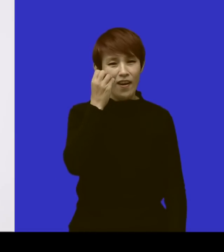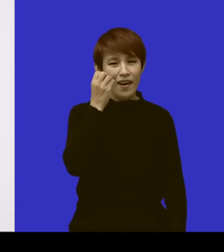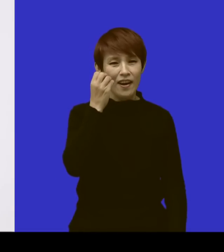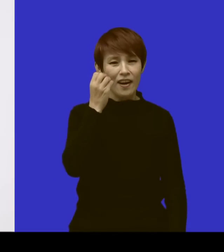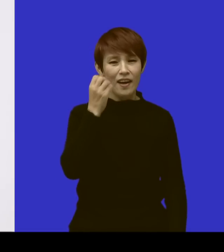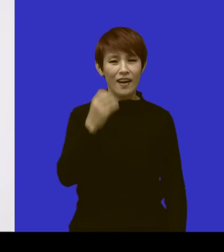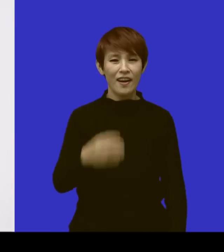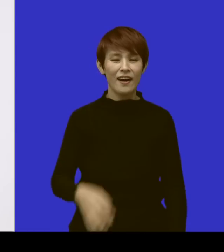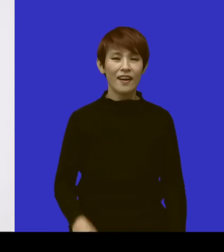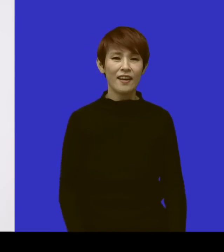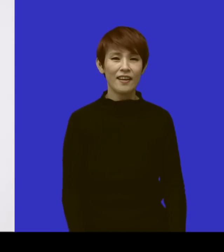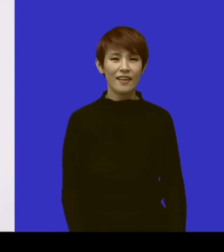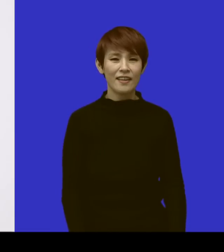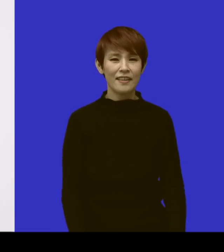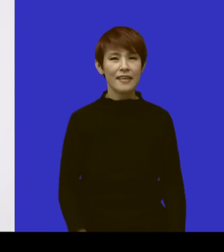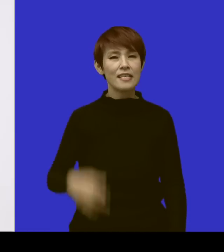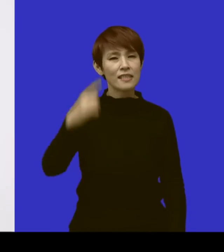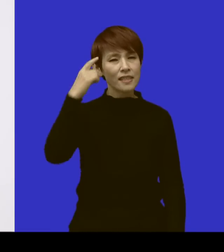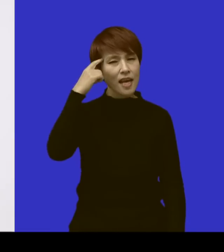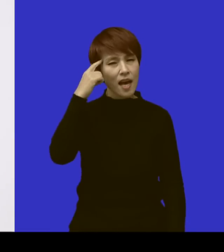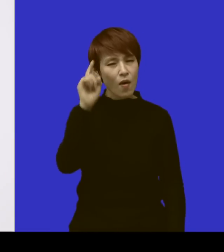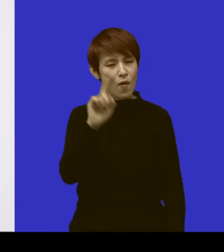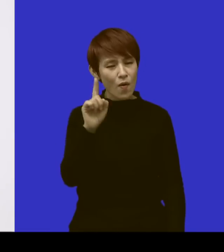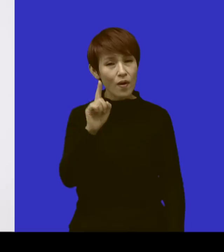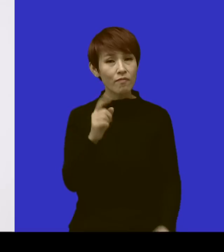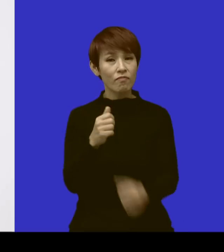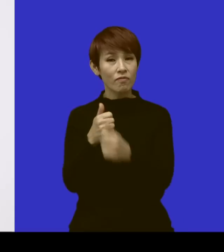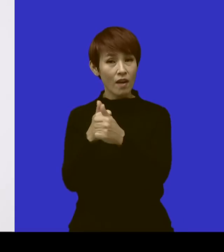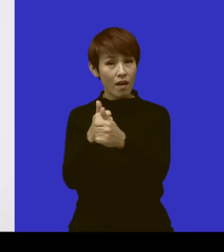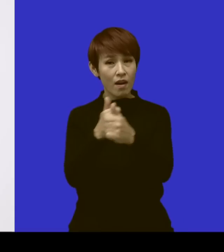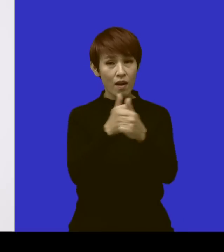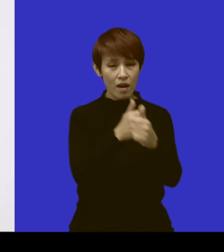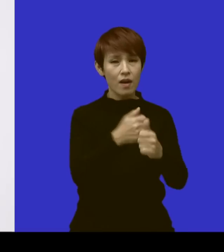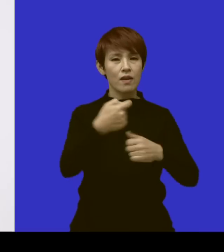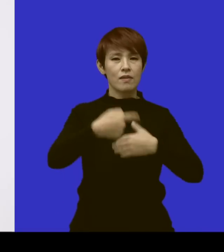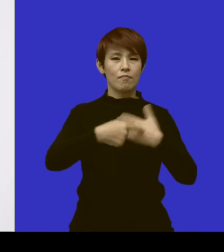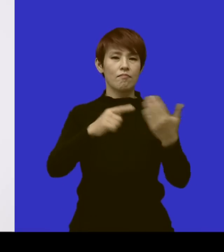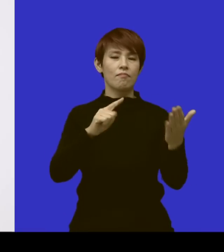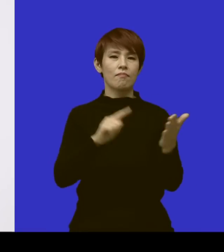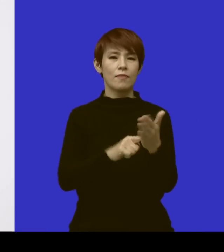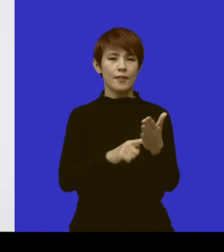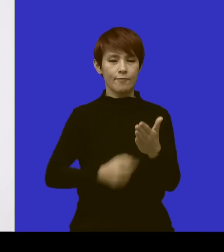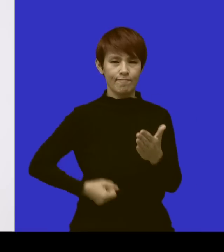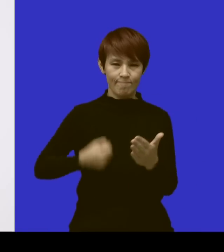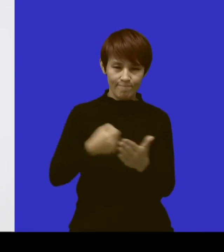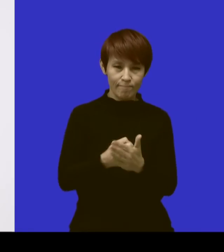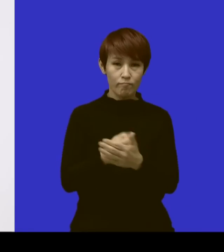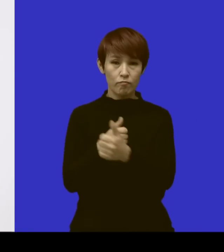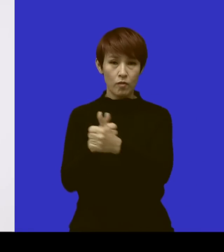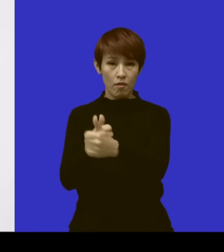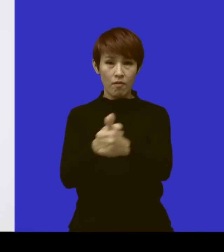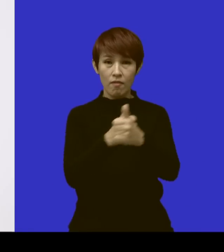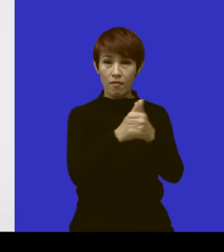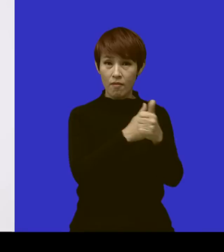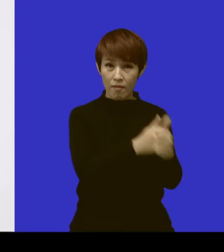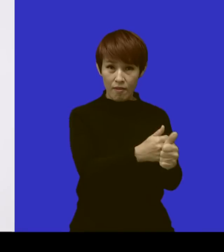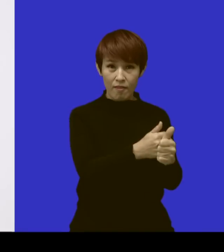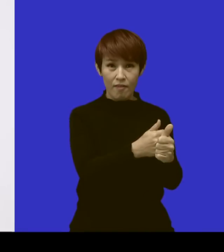정말 어떻게 생각을 하느냐, 네. 어떻게 마음가짐을 가지고 가느냐에